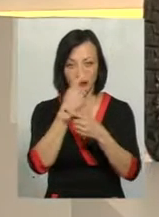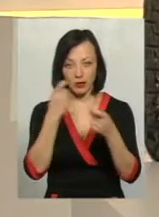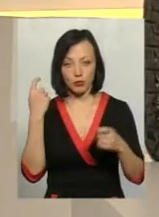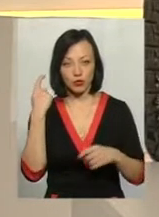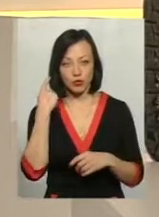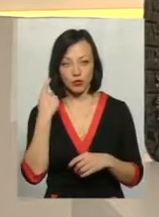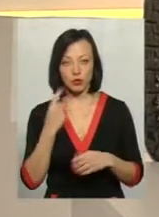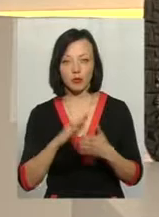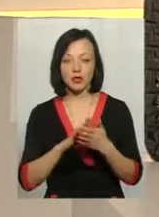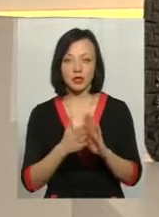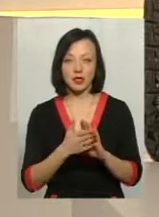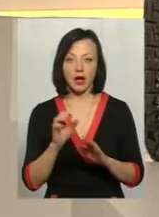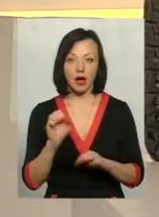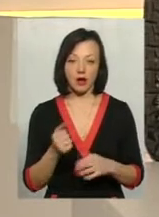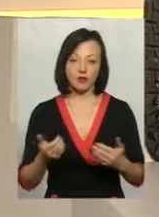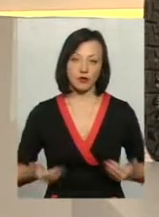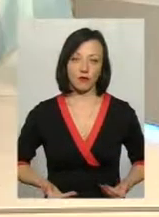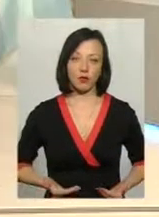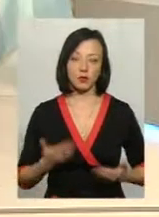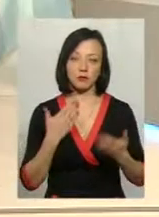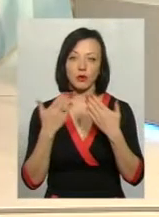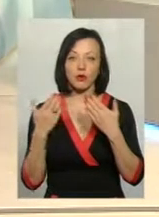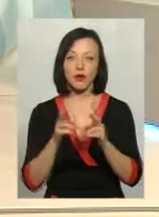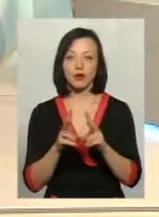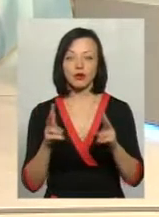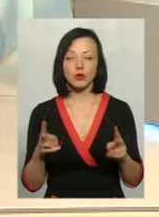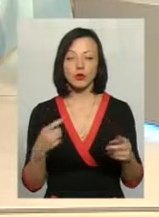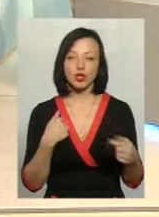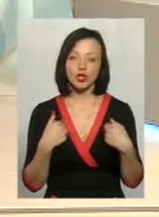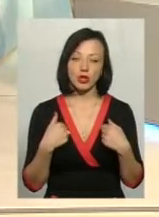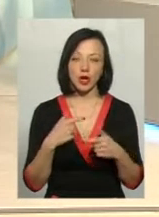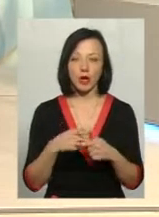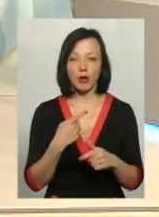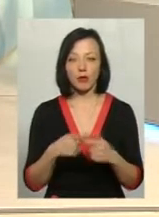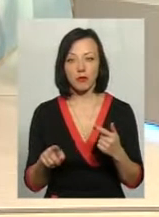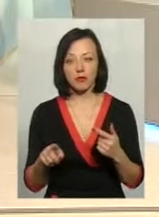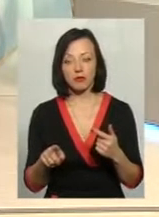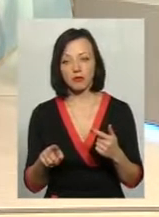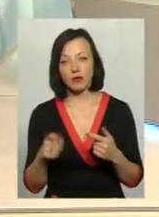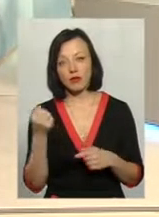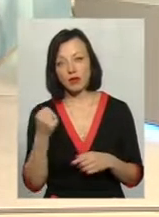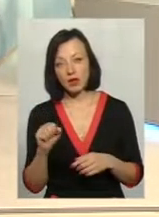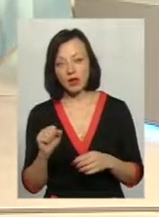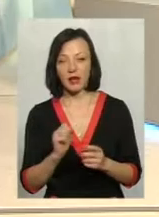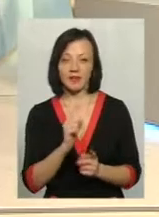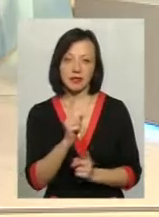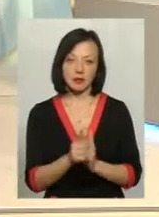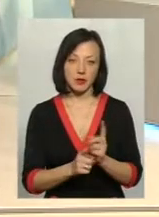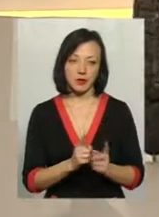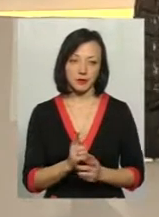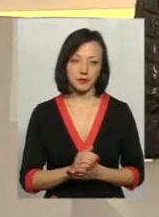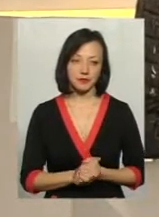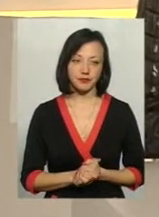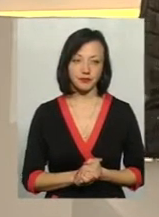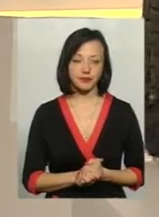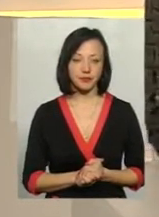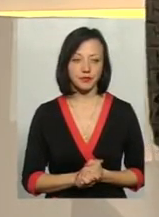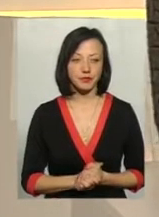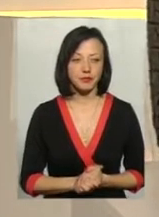почути позиції, а в живому спілкуванні з тими, хто страждає або виграє від тієї чи іншої зміни. Власне, пані